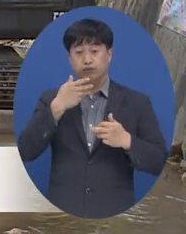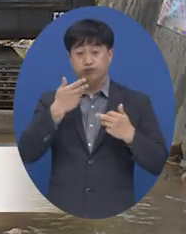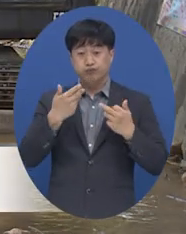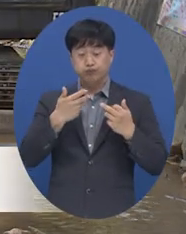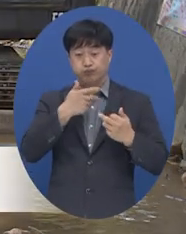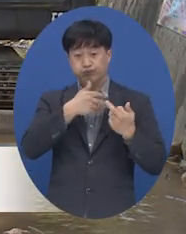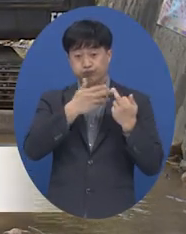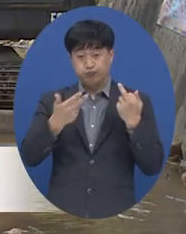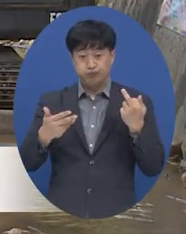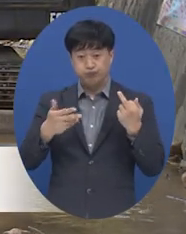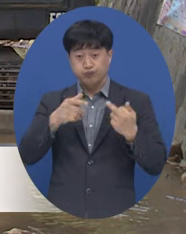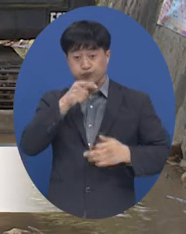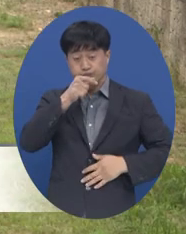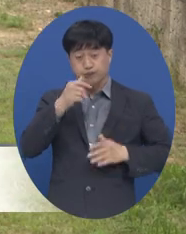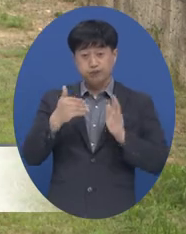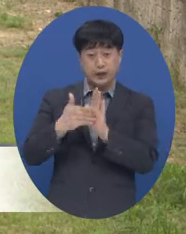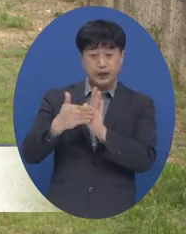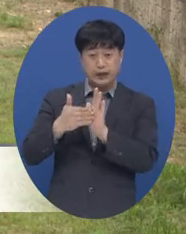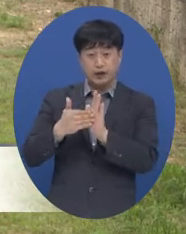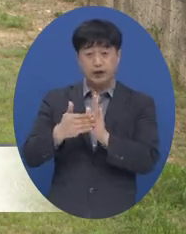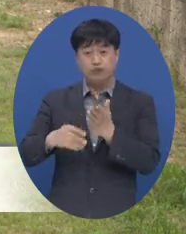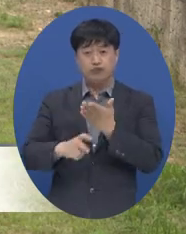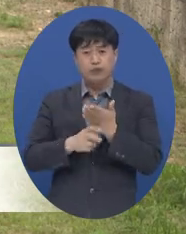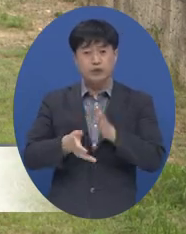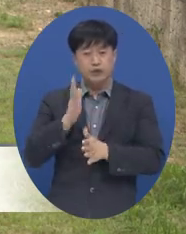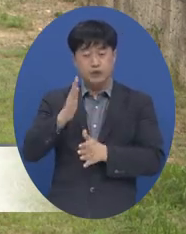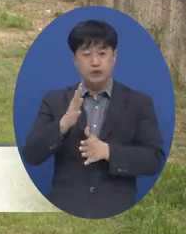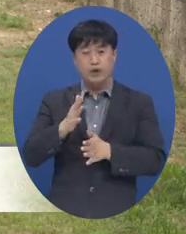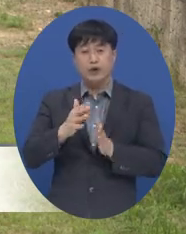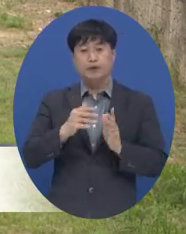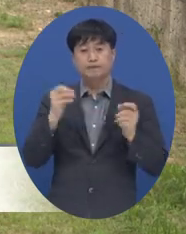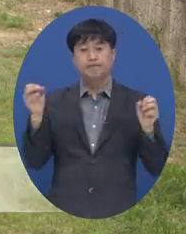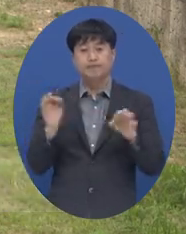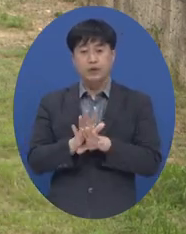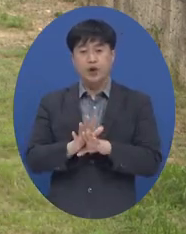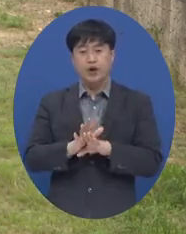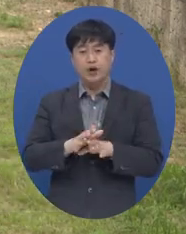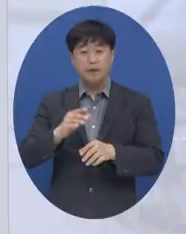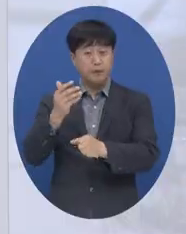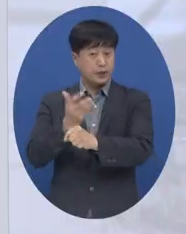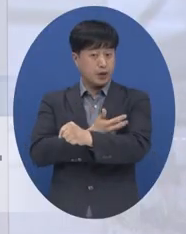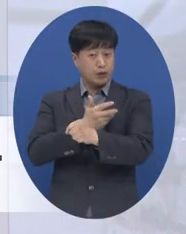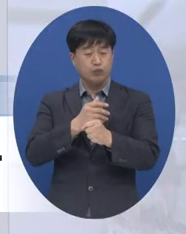막는 불법 시설물이 사라지면서 올여름 수해 피해도 줄일 수 있었습니다.